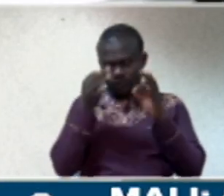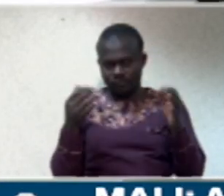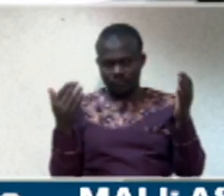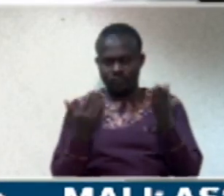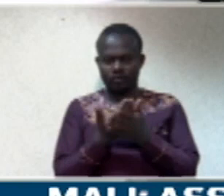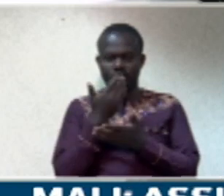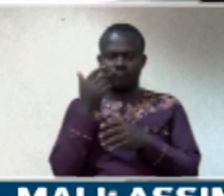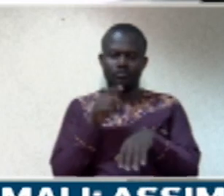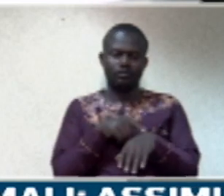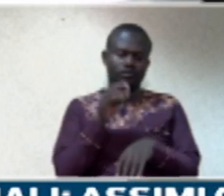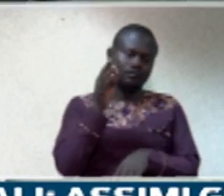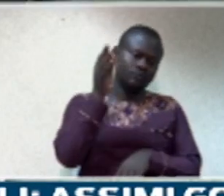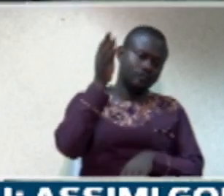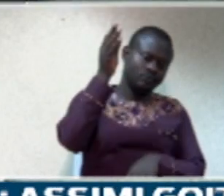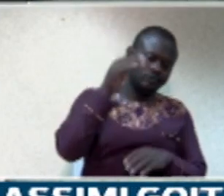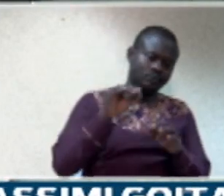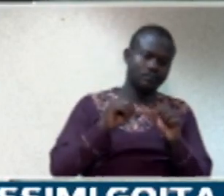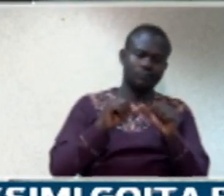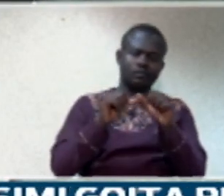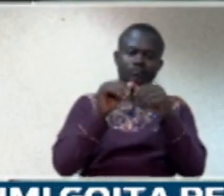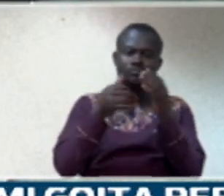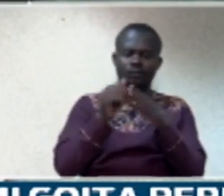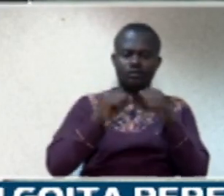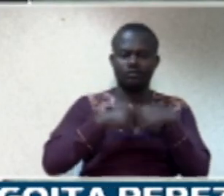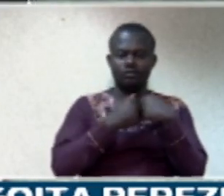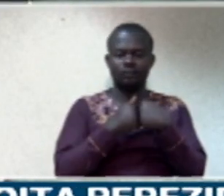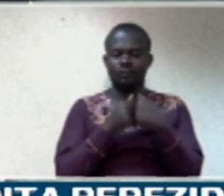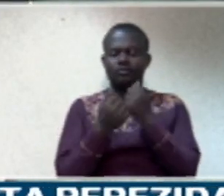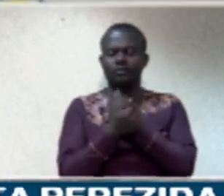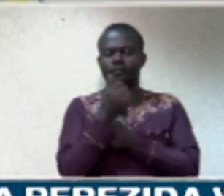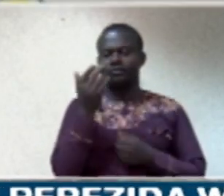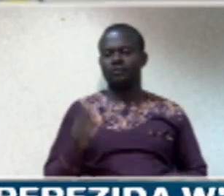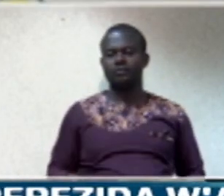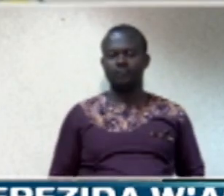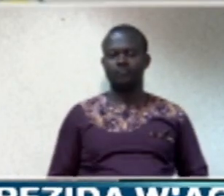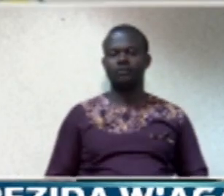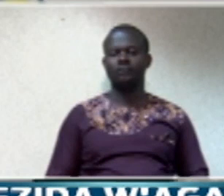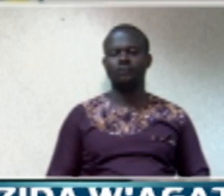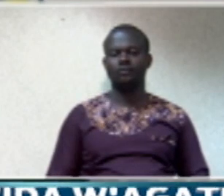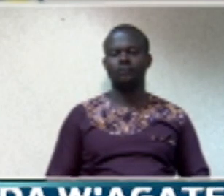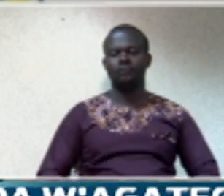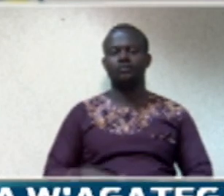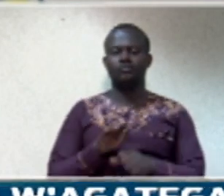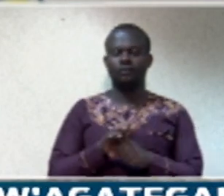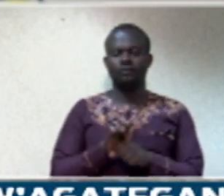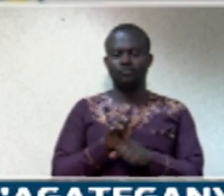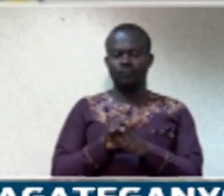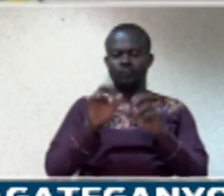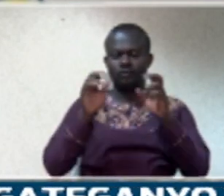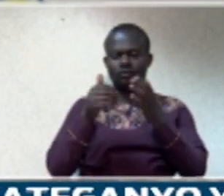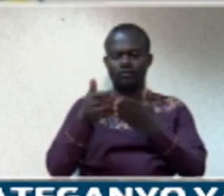z'igihe kirekire zo kurengera urusobe rw'ibidukikije no guhangana n'imihindagurikire y'igihe cyane cyane ko izi